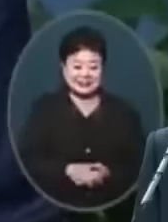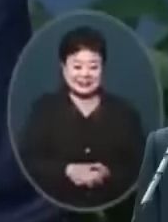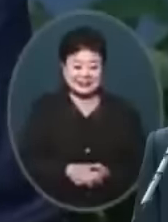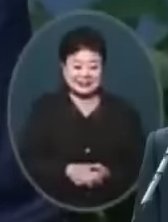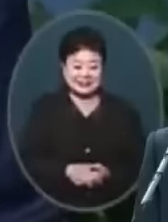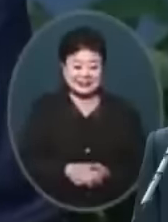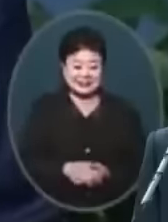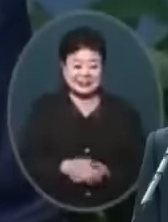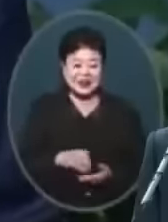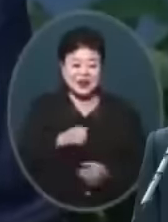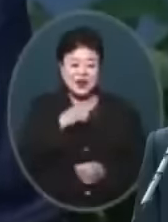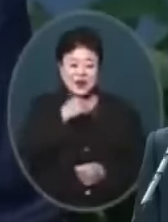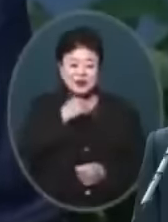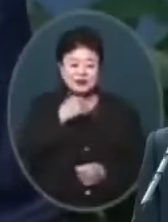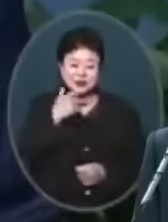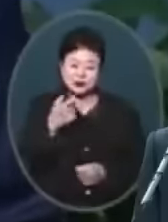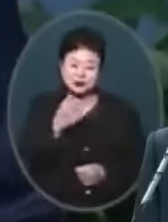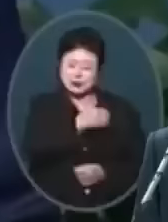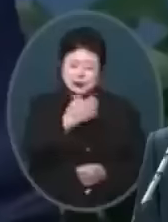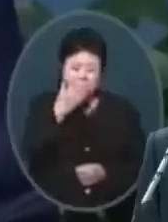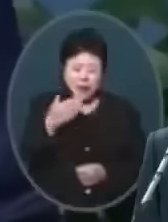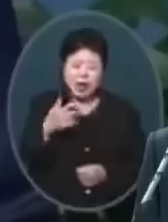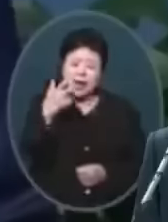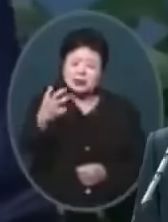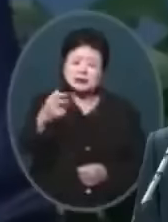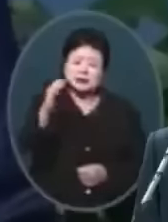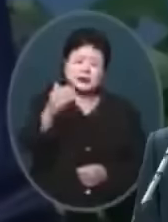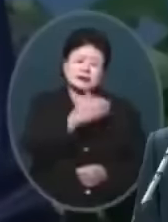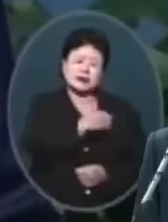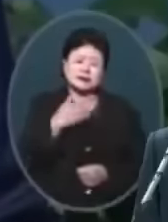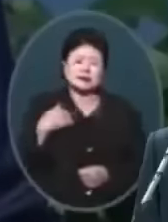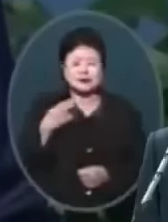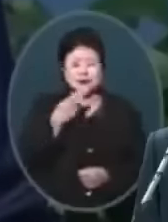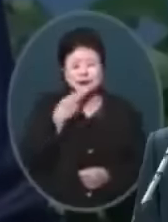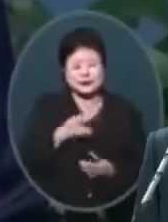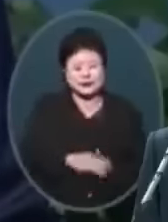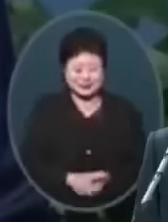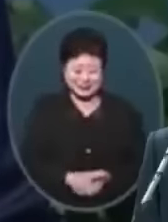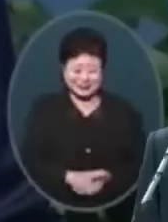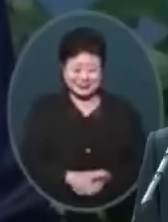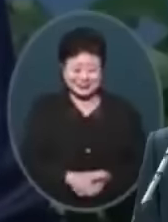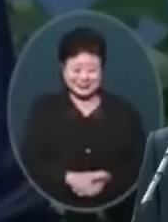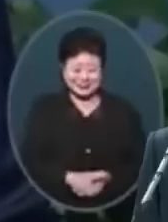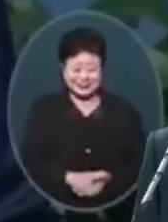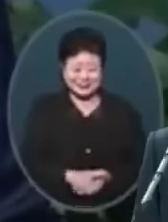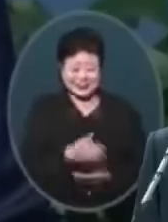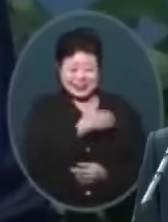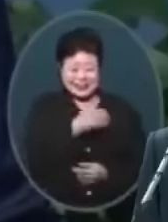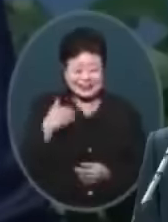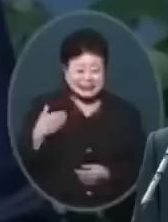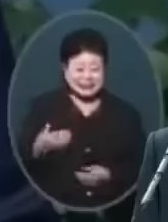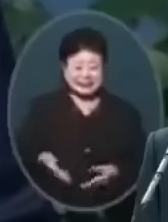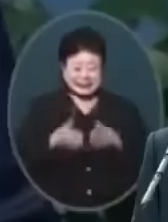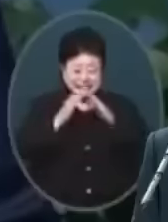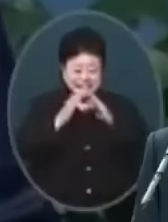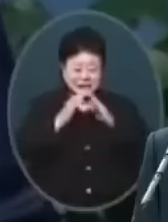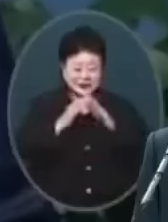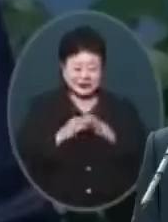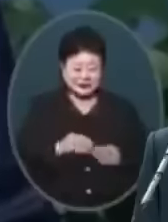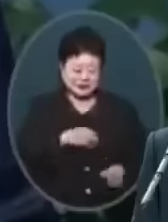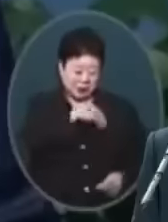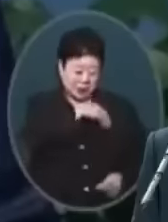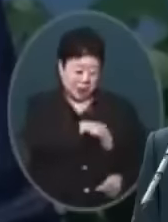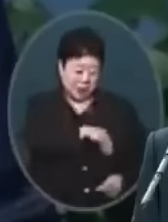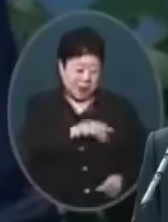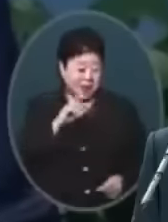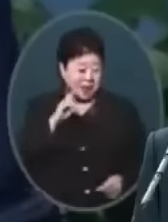아, 50대, 60대까지는 자신이 있는데 70이니까 자신이 없어요. 자신 좀 세워가 싶어서 행가치도 이렇게